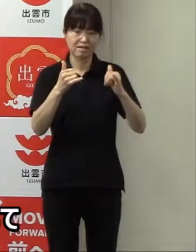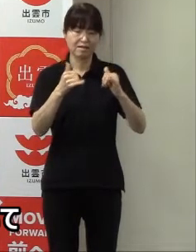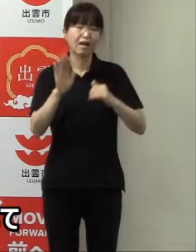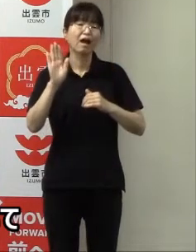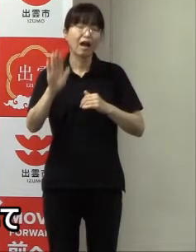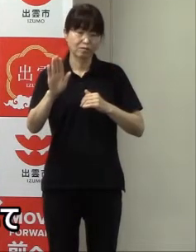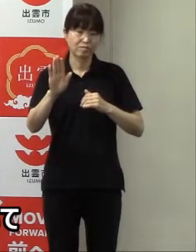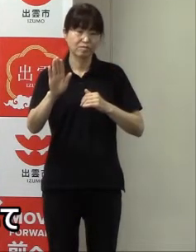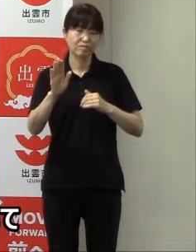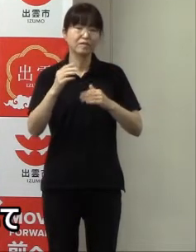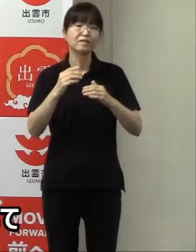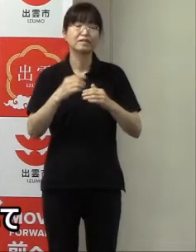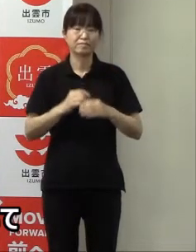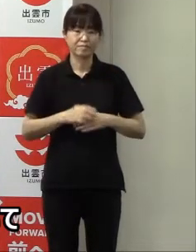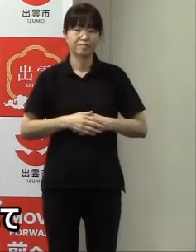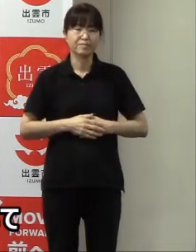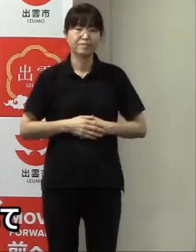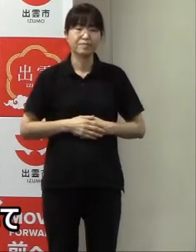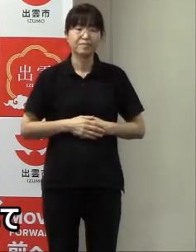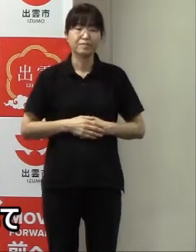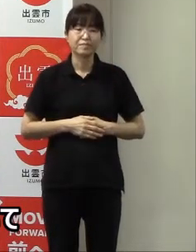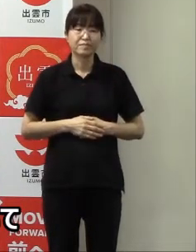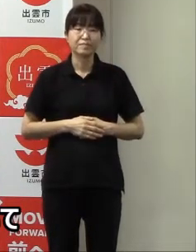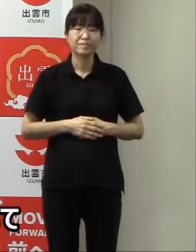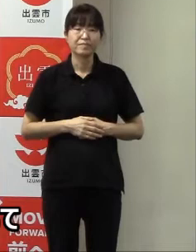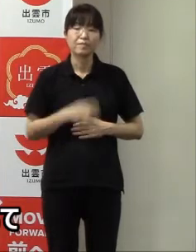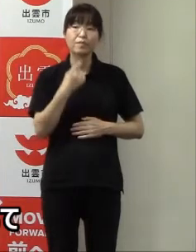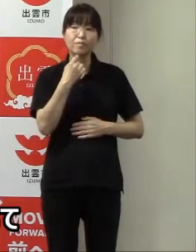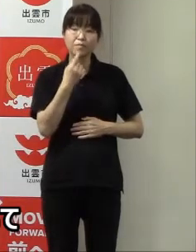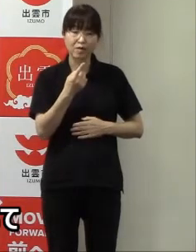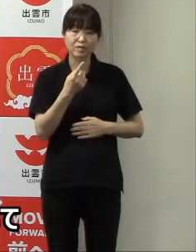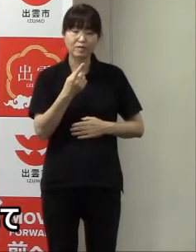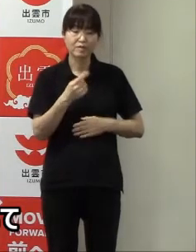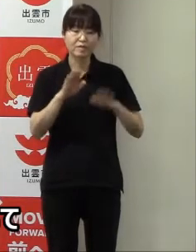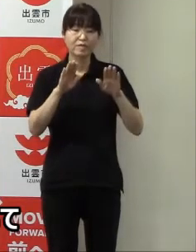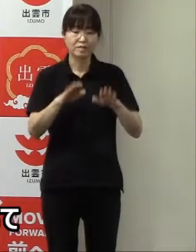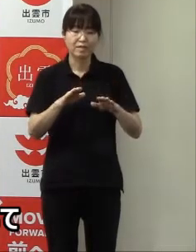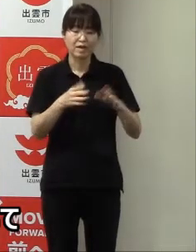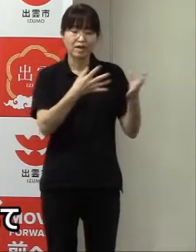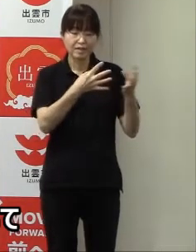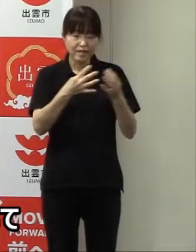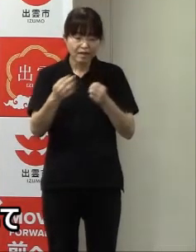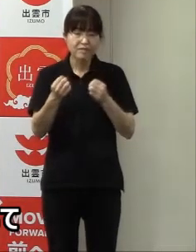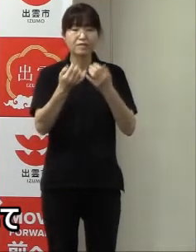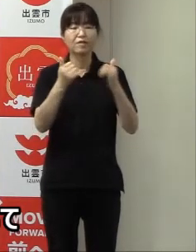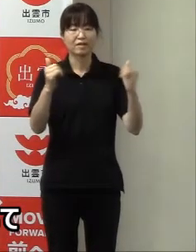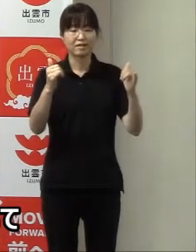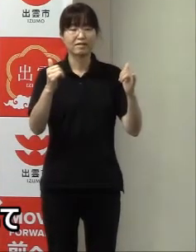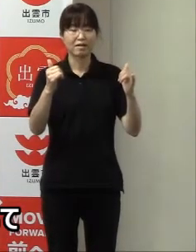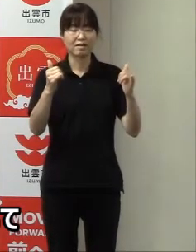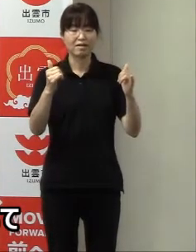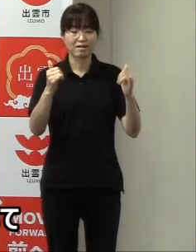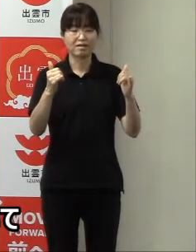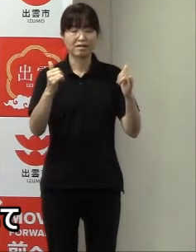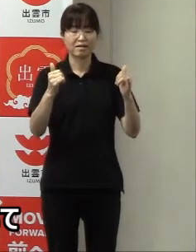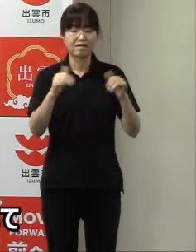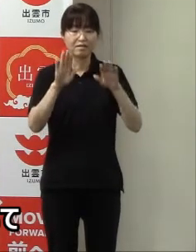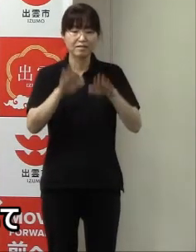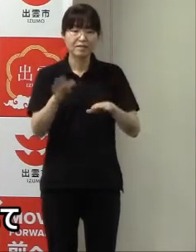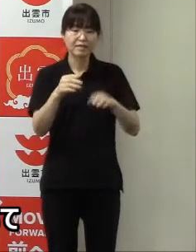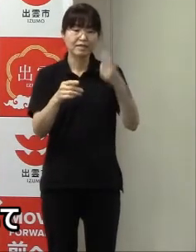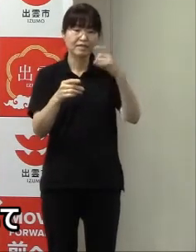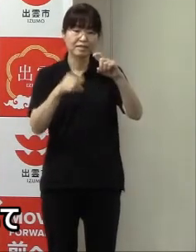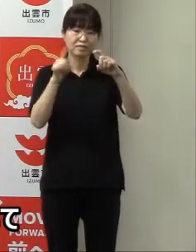つ。それともう一つは、今回は多くの方、とにかく最近ずっと2桁台